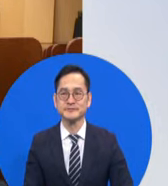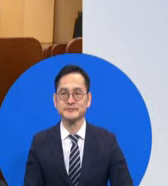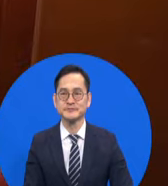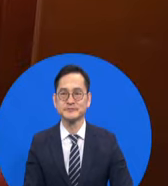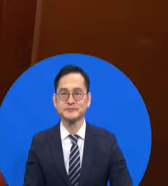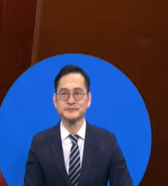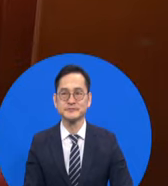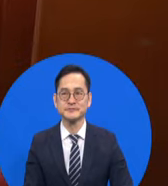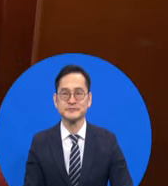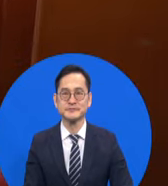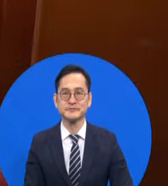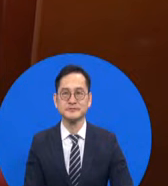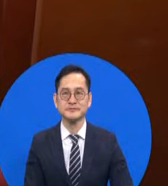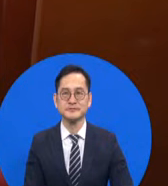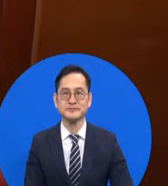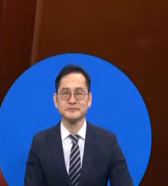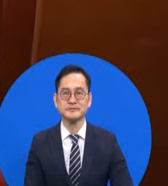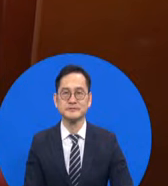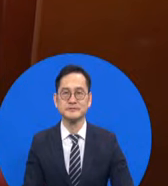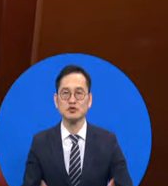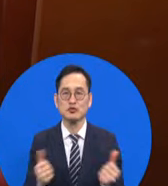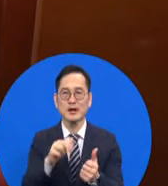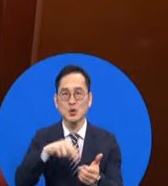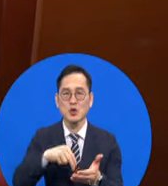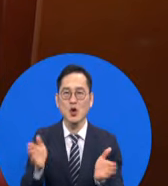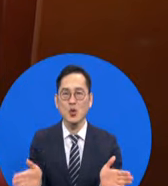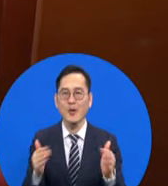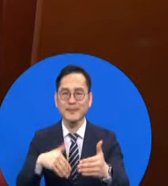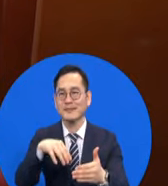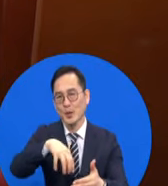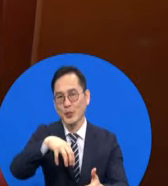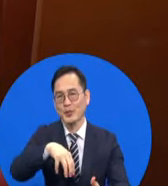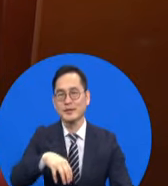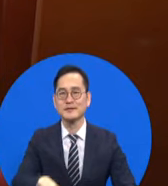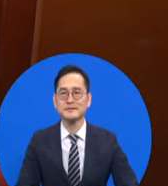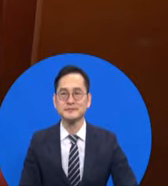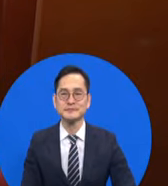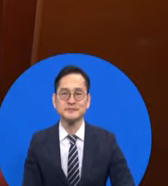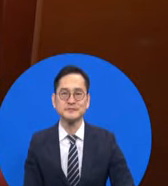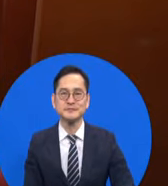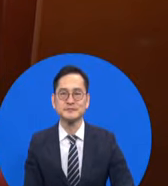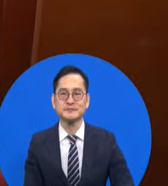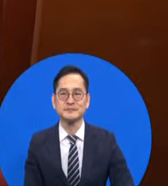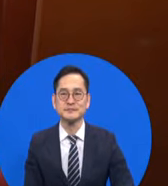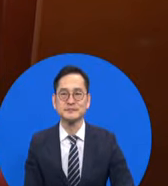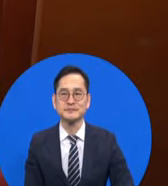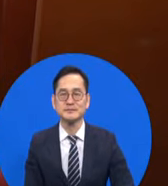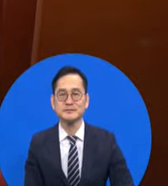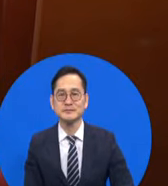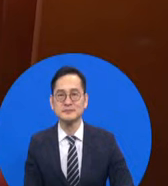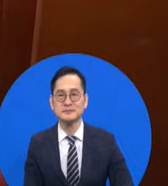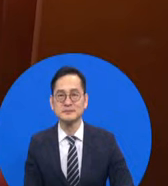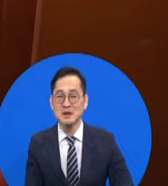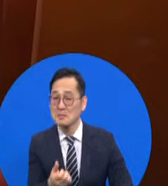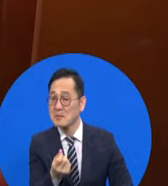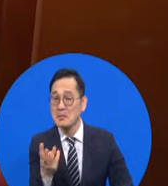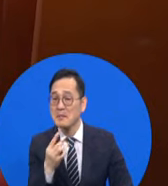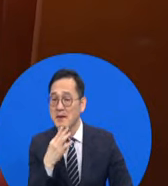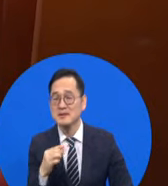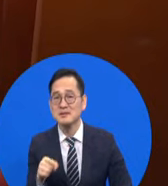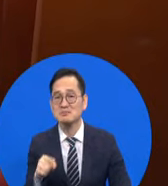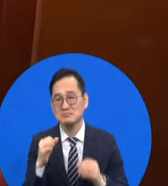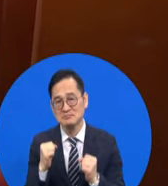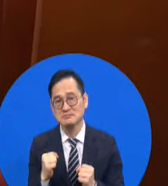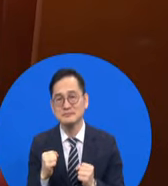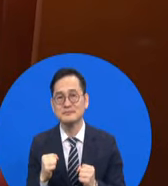네, 국민의힘 선거 상황실은 국회 도서관 대강당에 나와 있습니다. 조금 전 문을 연 이곳은 아직까진 당직자들 몇 명만 오가는 등